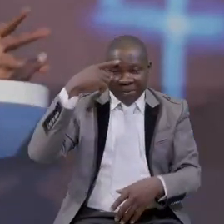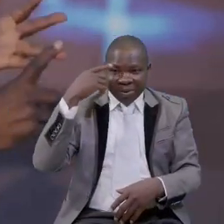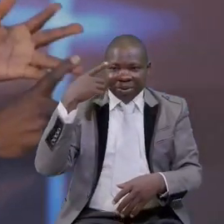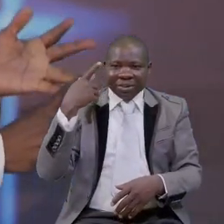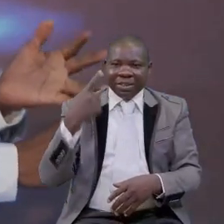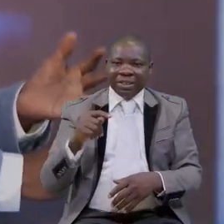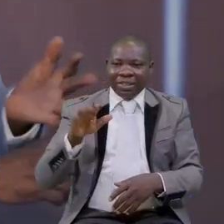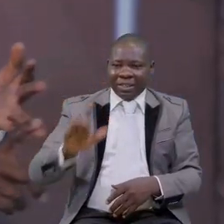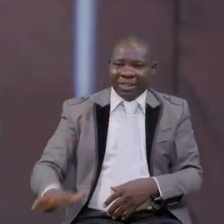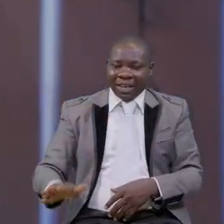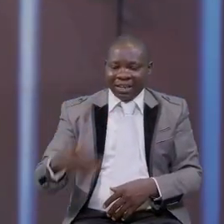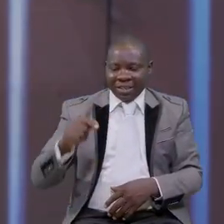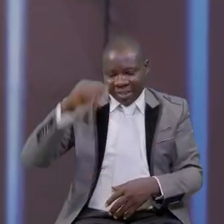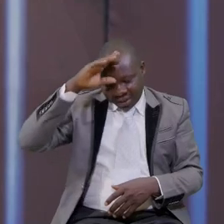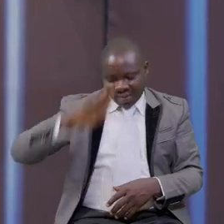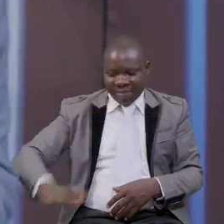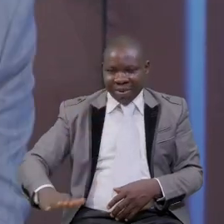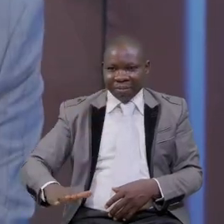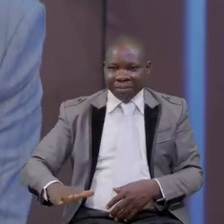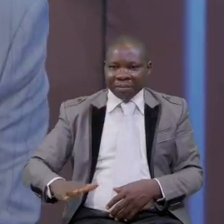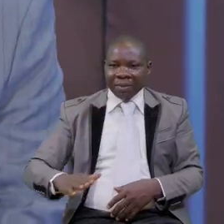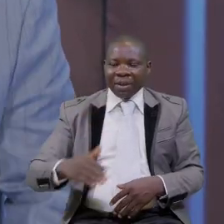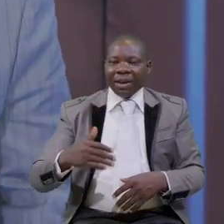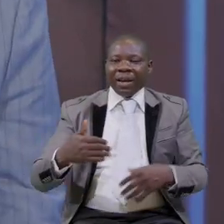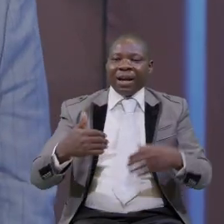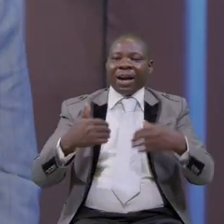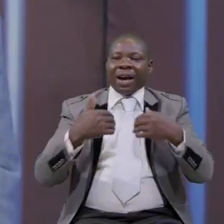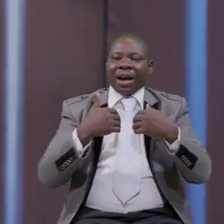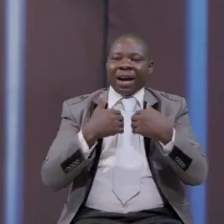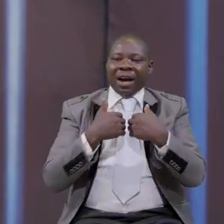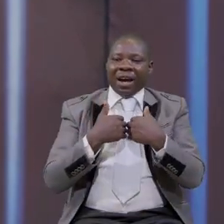Parce que l'enfant, le garçon, avait un